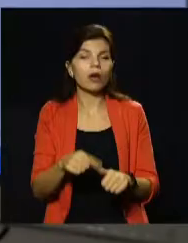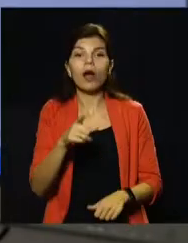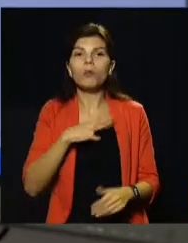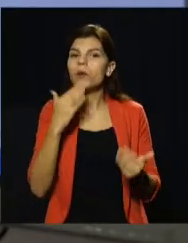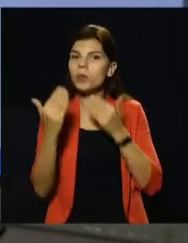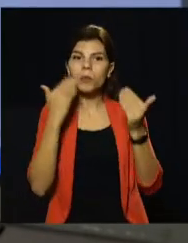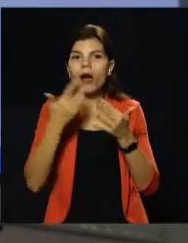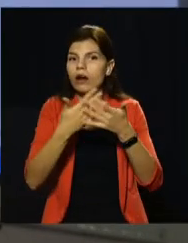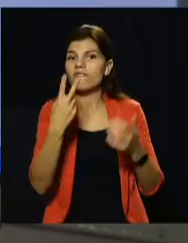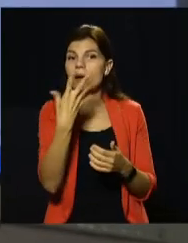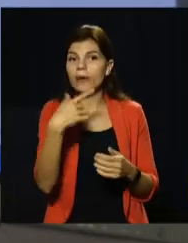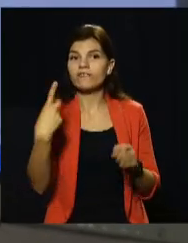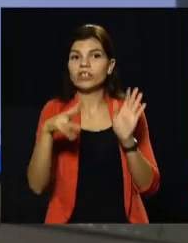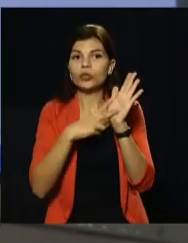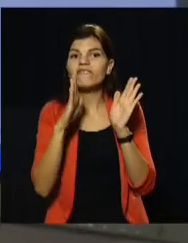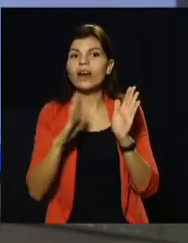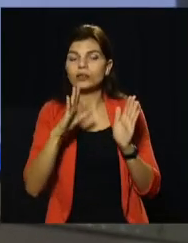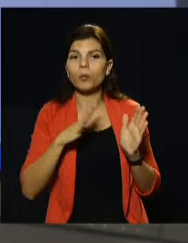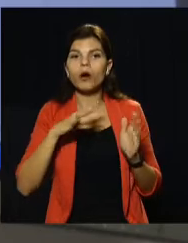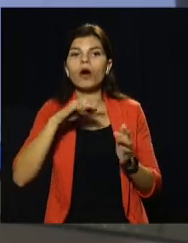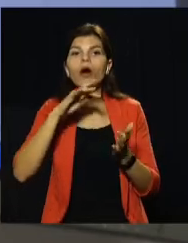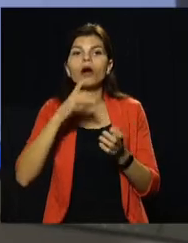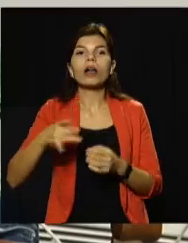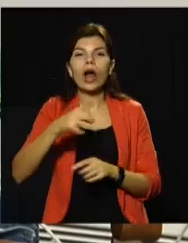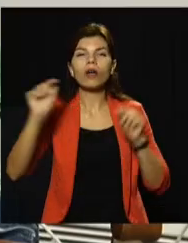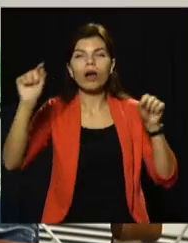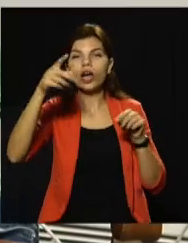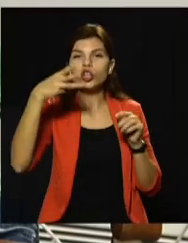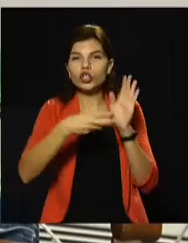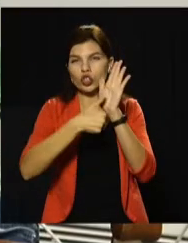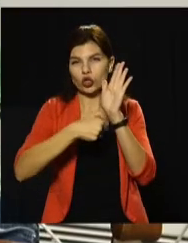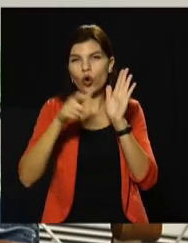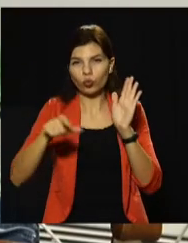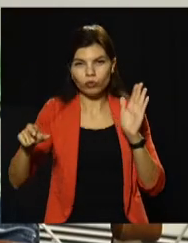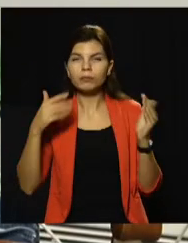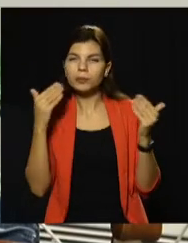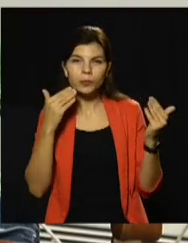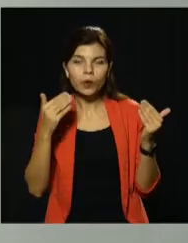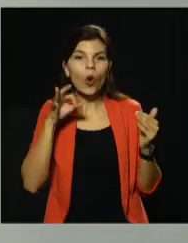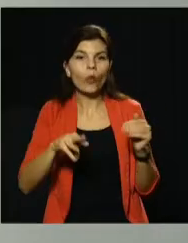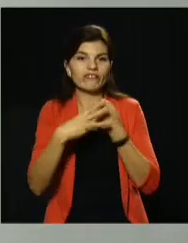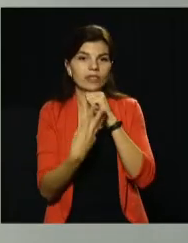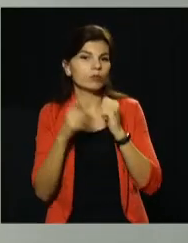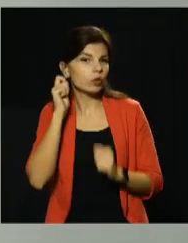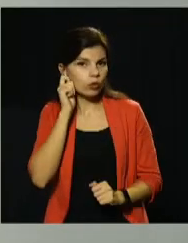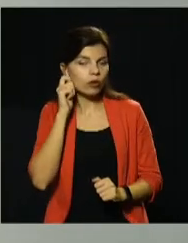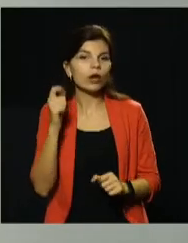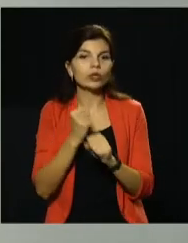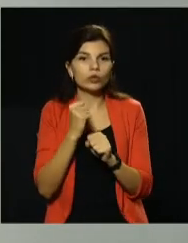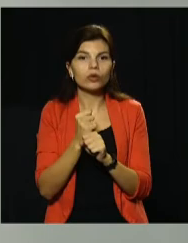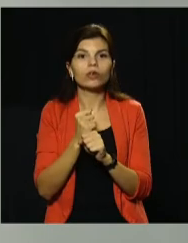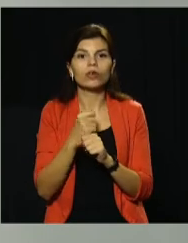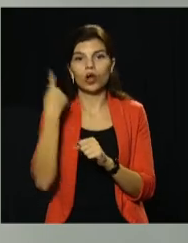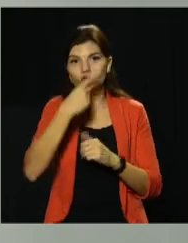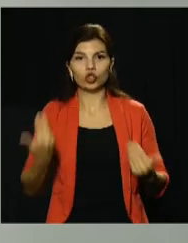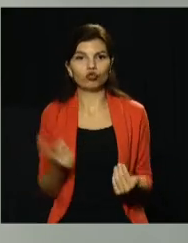області 25 по 27 вересня. Загалом опитали 3600 жителів Дніпропетровщини від 18 років. Зробили це методом